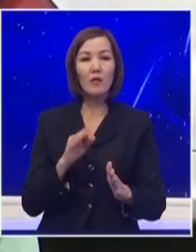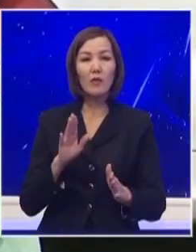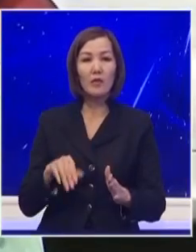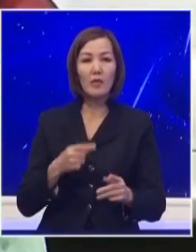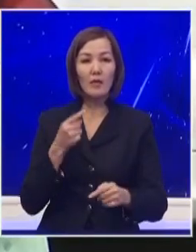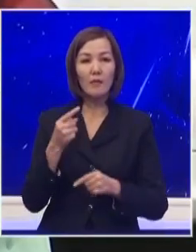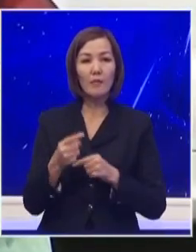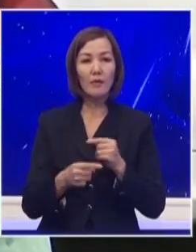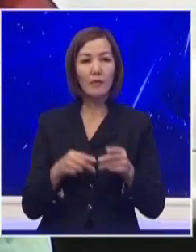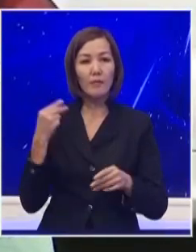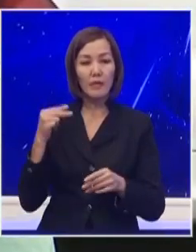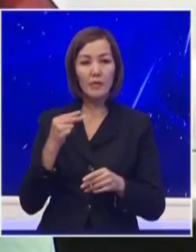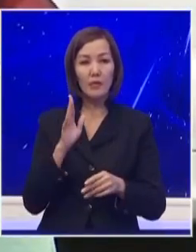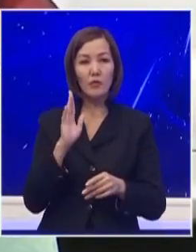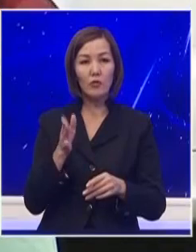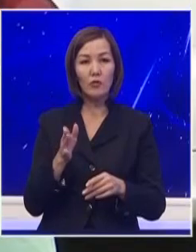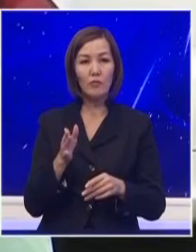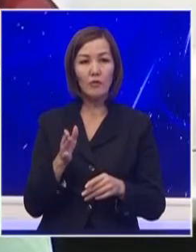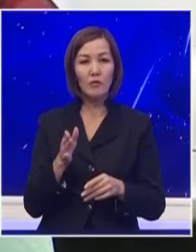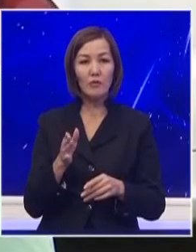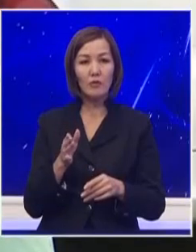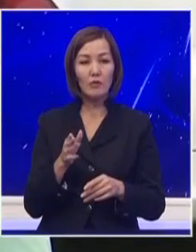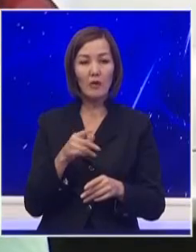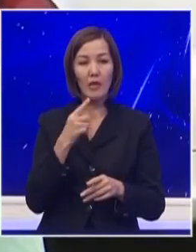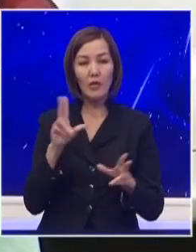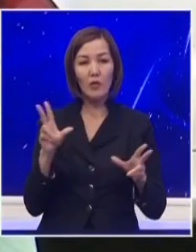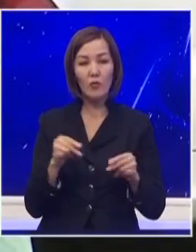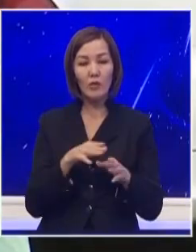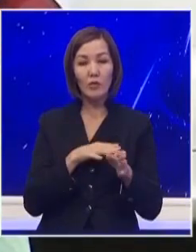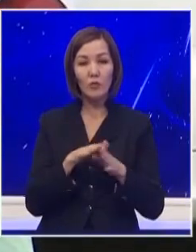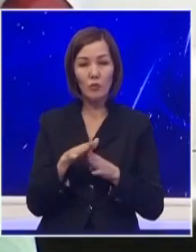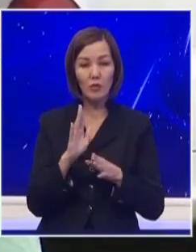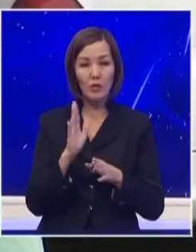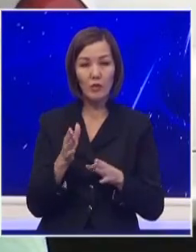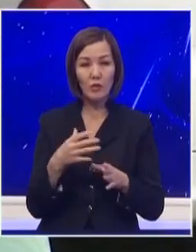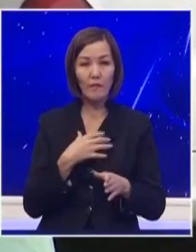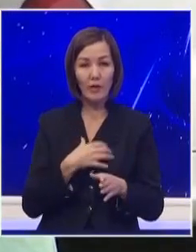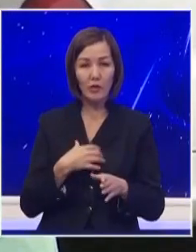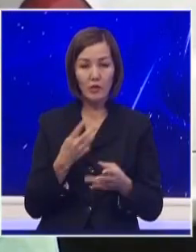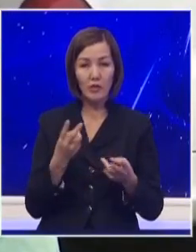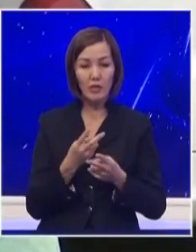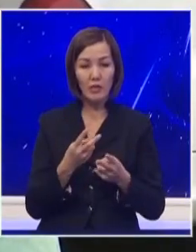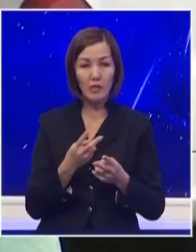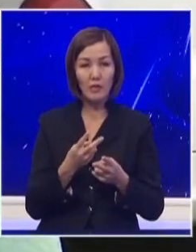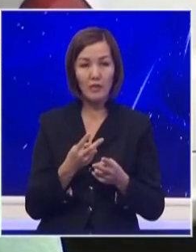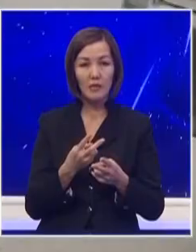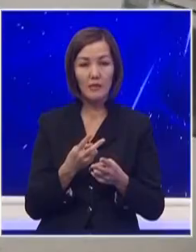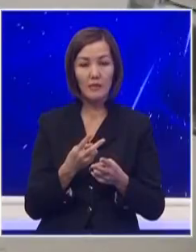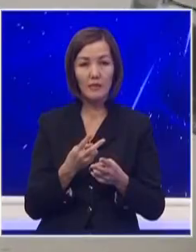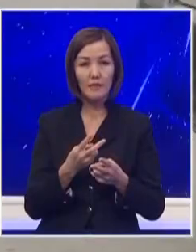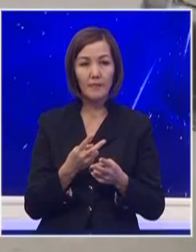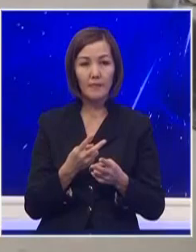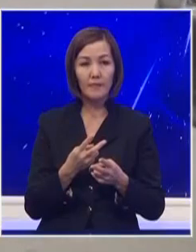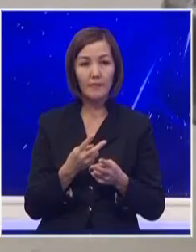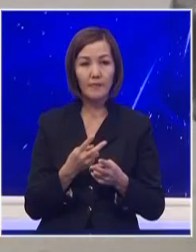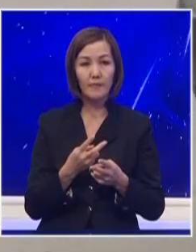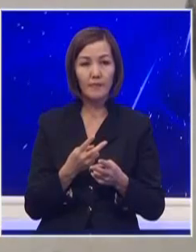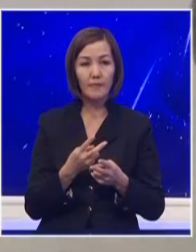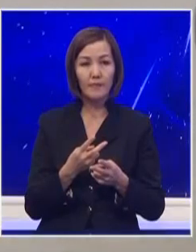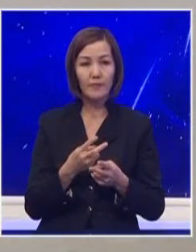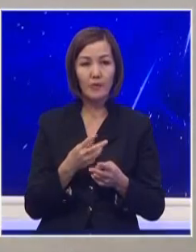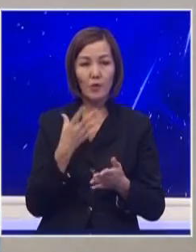мал шаруашылығын дамытуға жаңағы жағдай жасайтын болатын болса, субсидиясын уақытысында беріп отыратын болса,